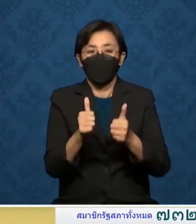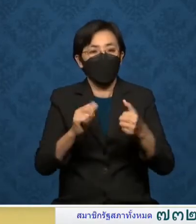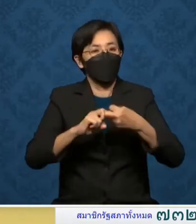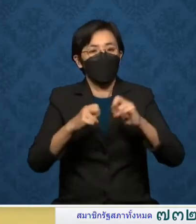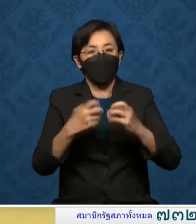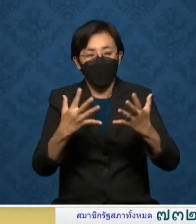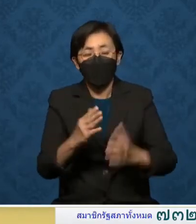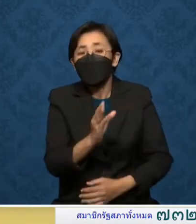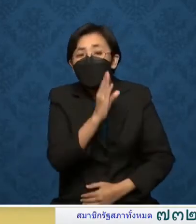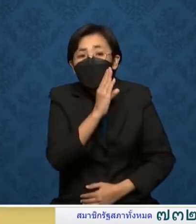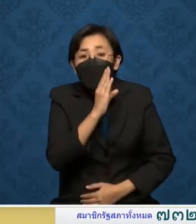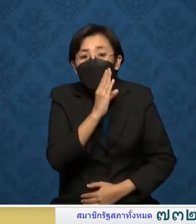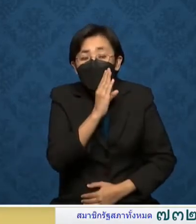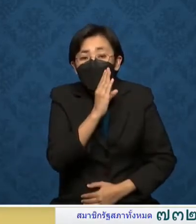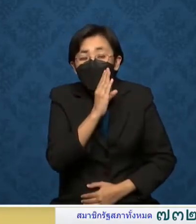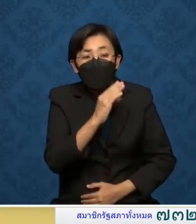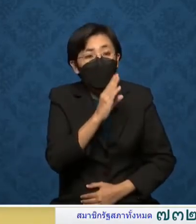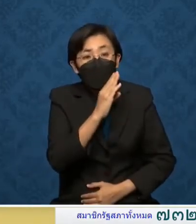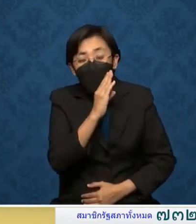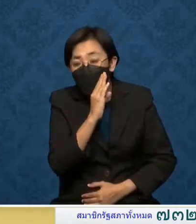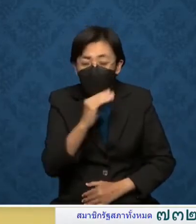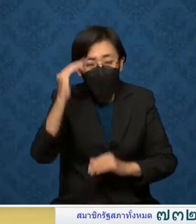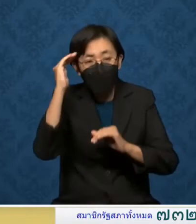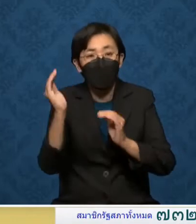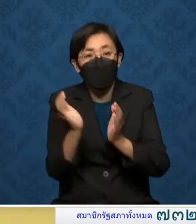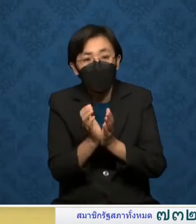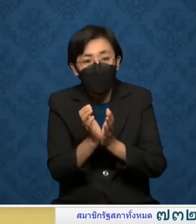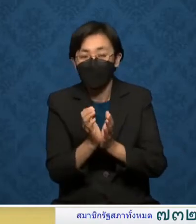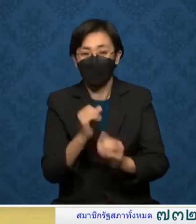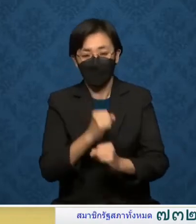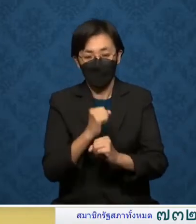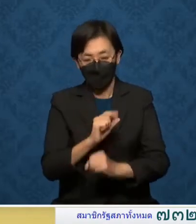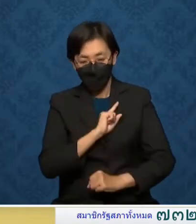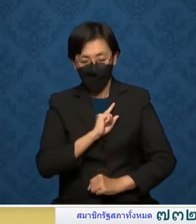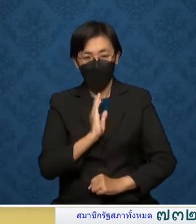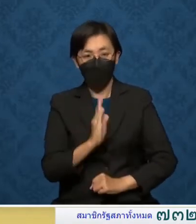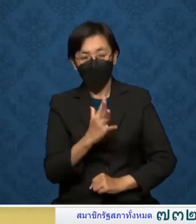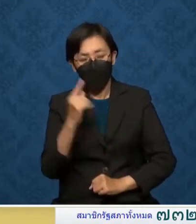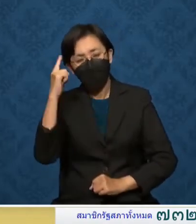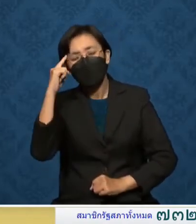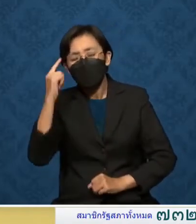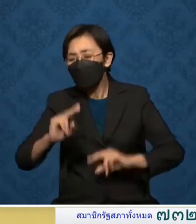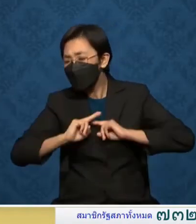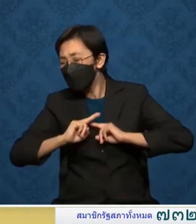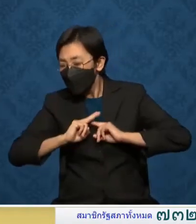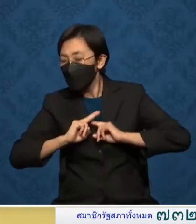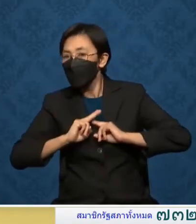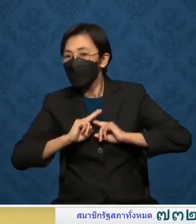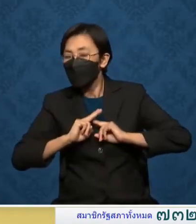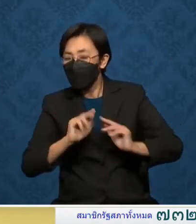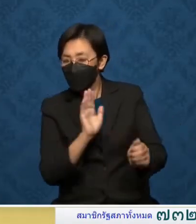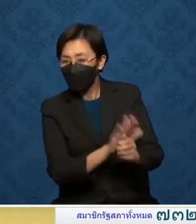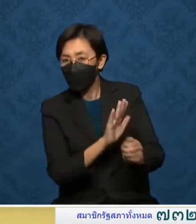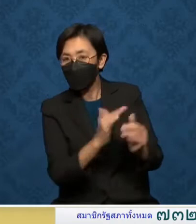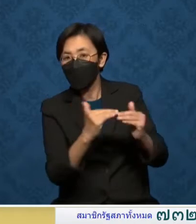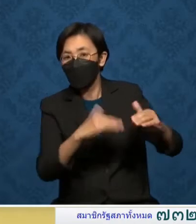แต่ถ้าเกิดไม่ขมาคเม้หรอเข้มค้นในหนาที่ก็ใช้ดนพินิตเอาตรนจะปกป้องสิทธิพื้